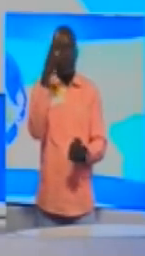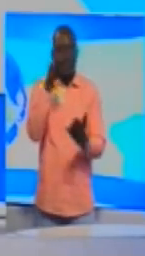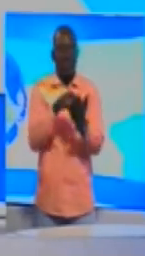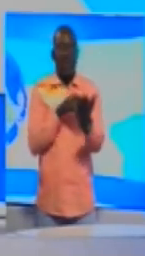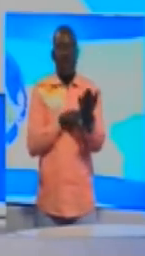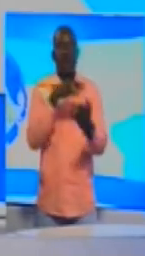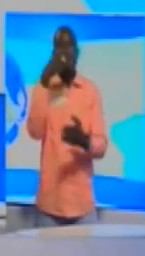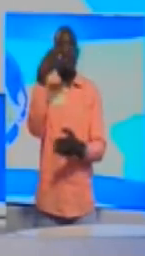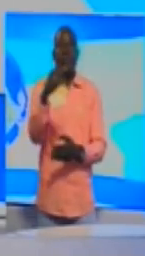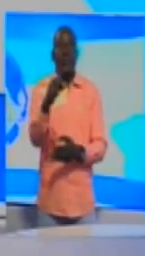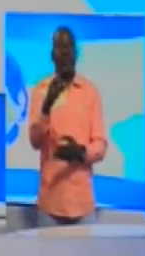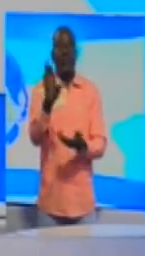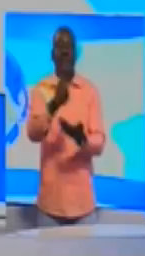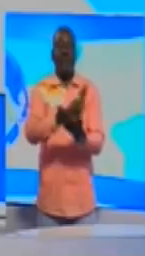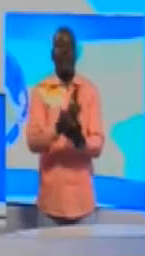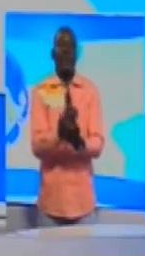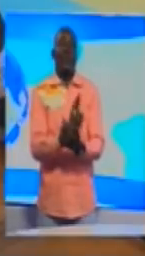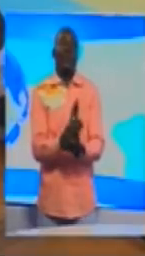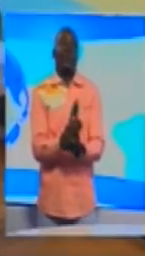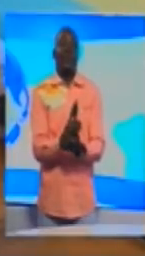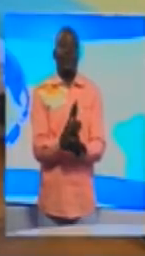CFA. Adama Guiti, Mamadouba.